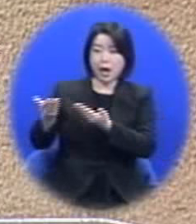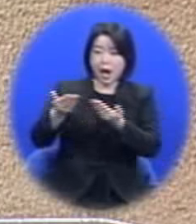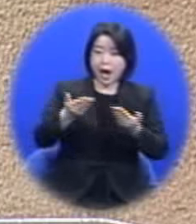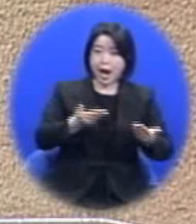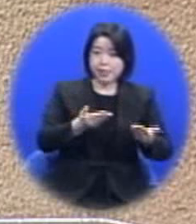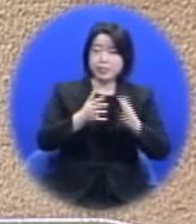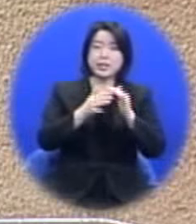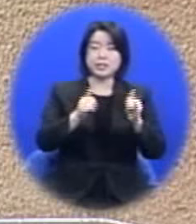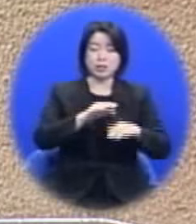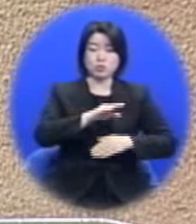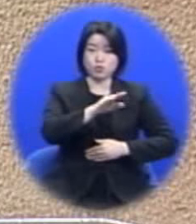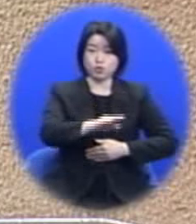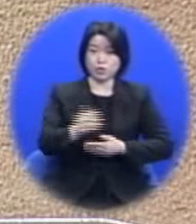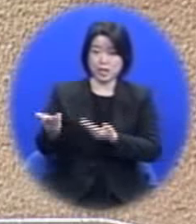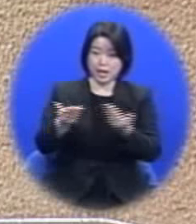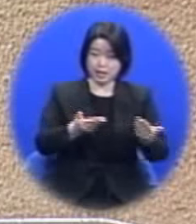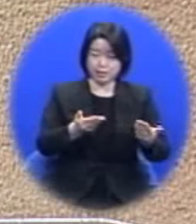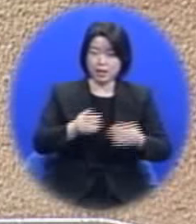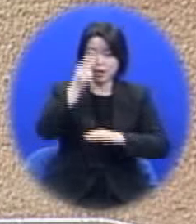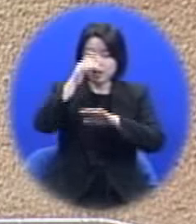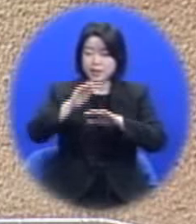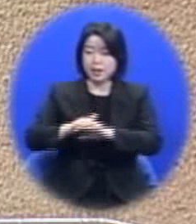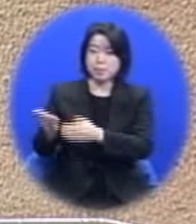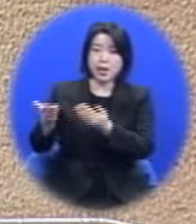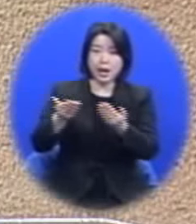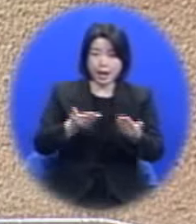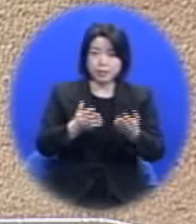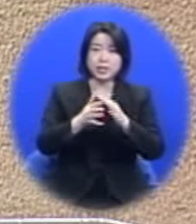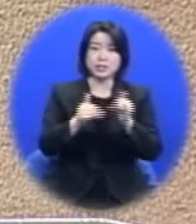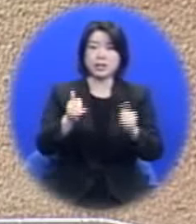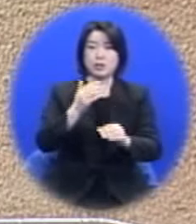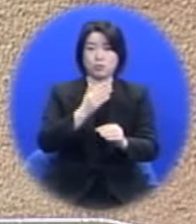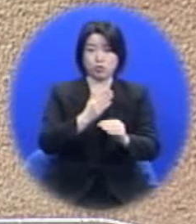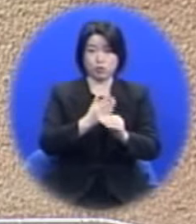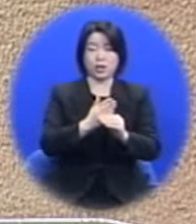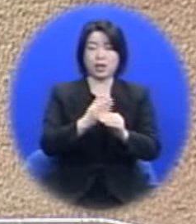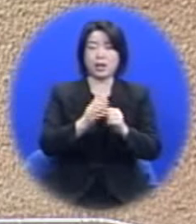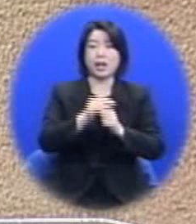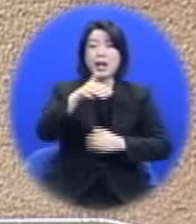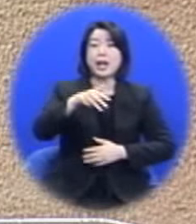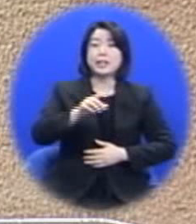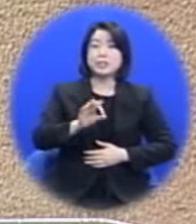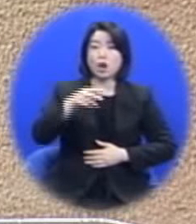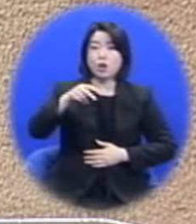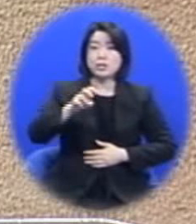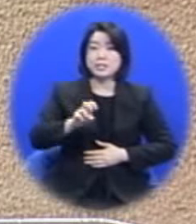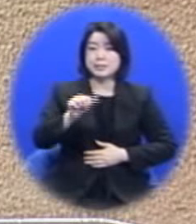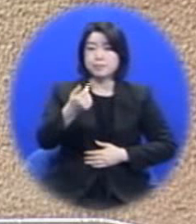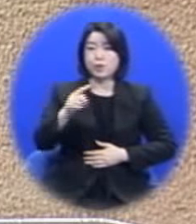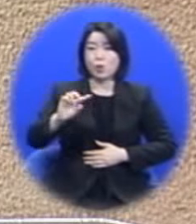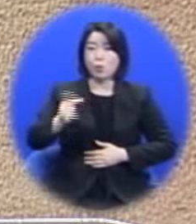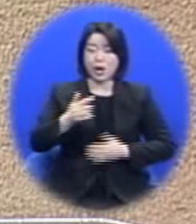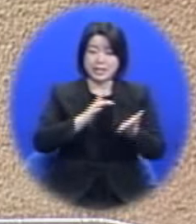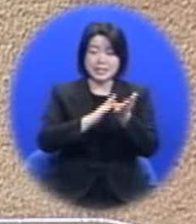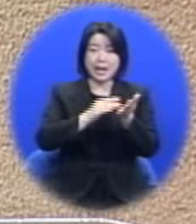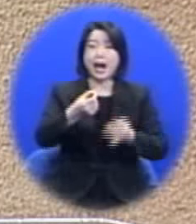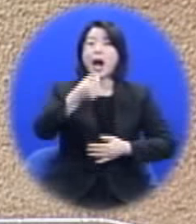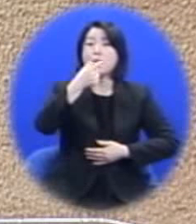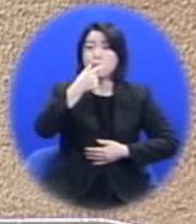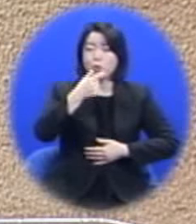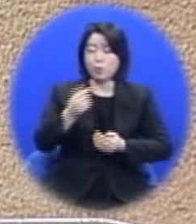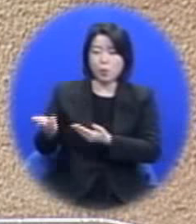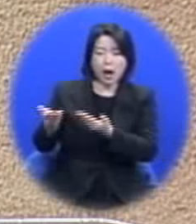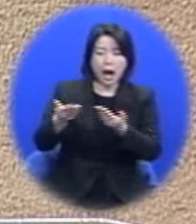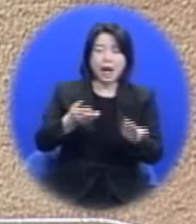주차 안내 위원 또 예배 안내 위원들 중에 아 청시만 먹고 안내하시는 분이 있으세요?